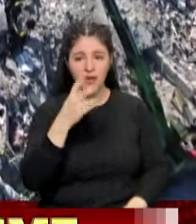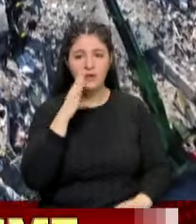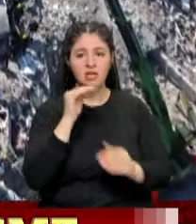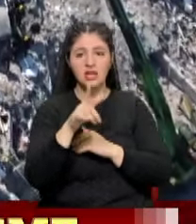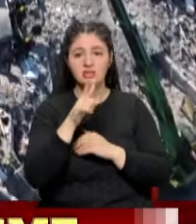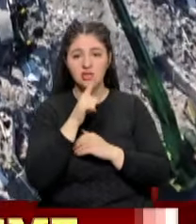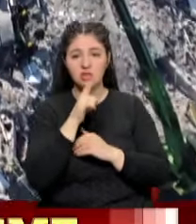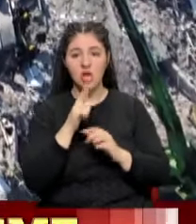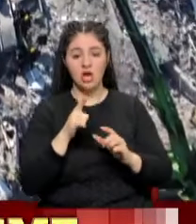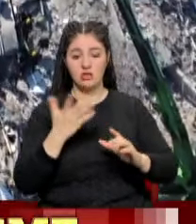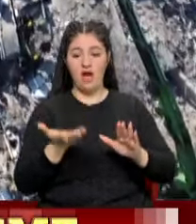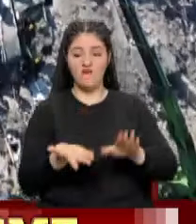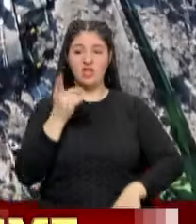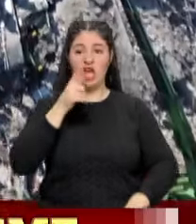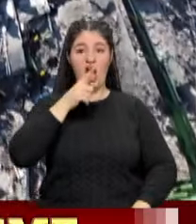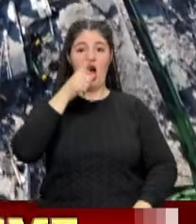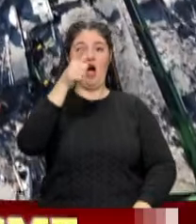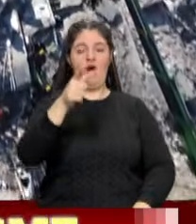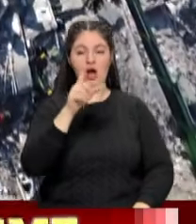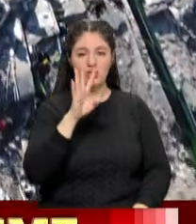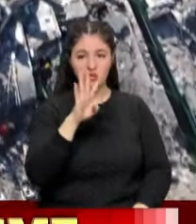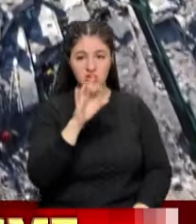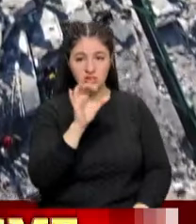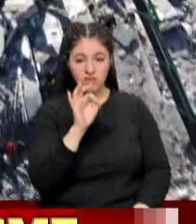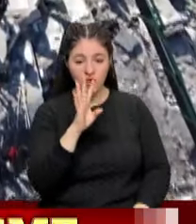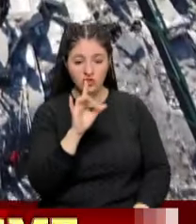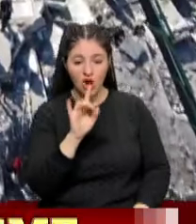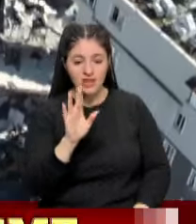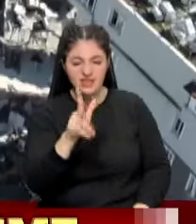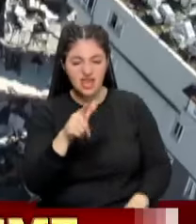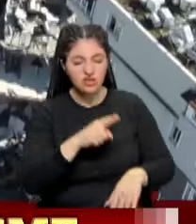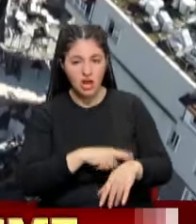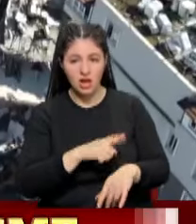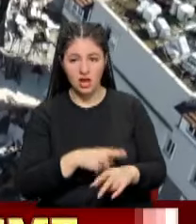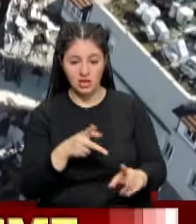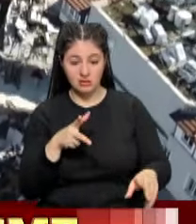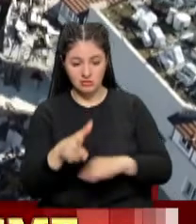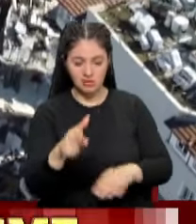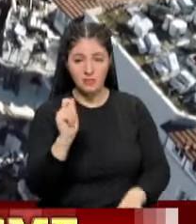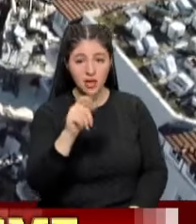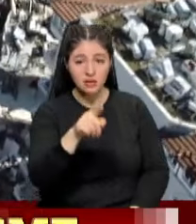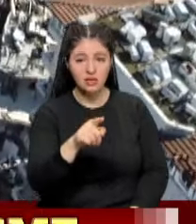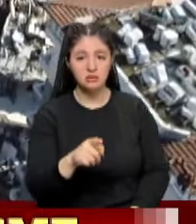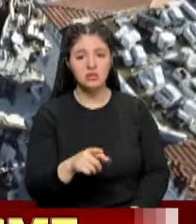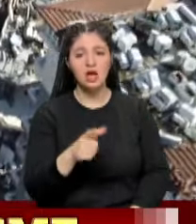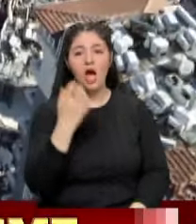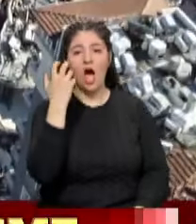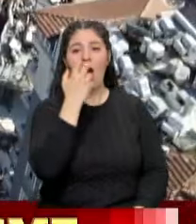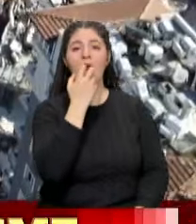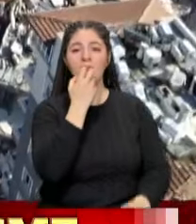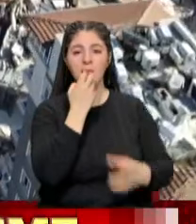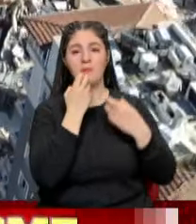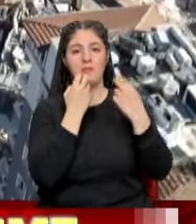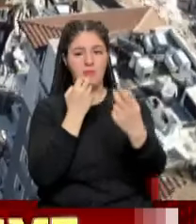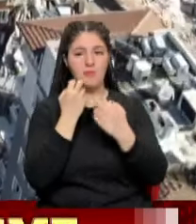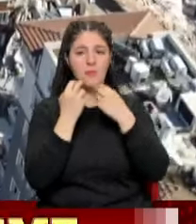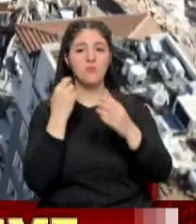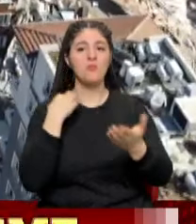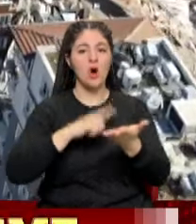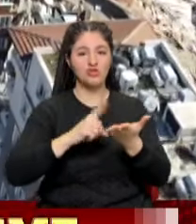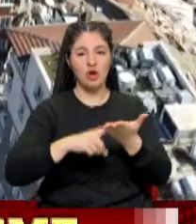sesini yüksek bir sesle 04.17'nin anında keserseniz, anonslar yaparsanız,